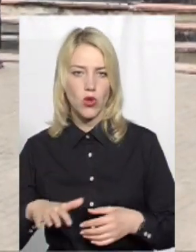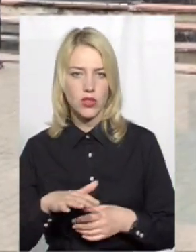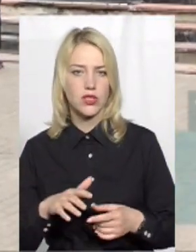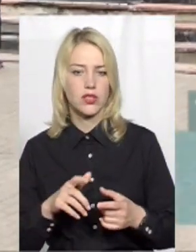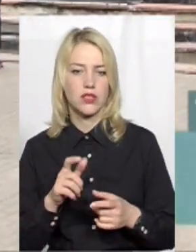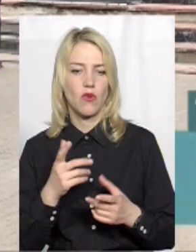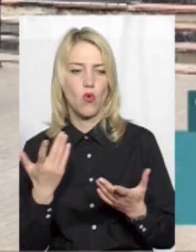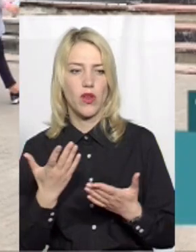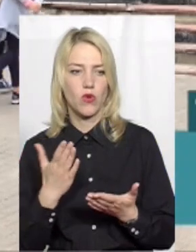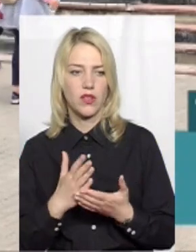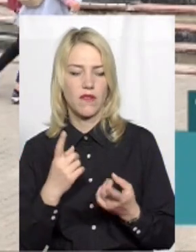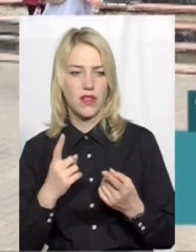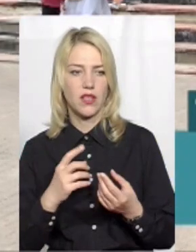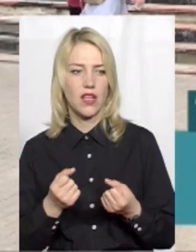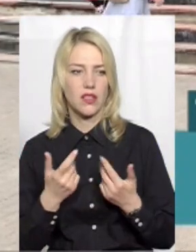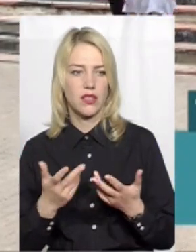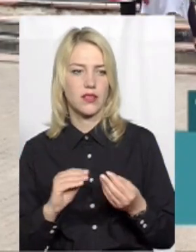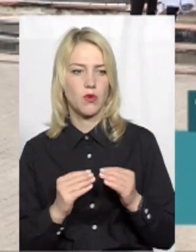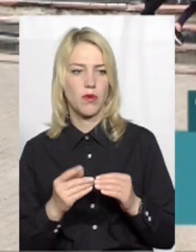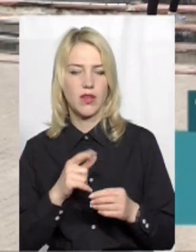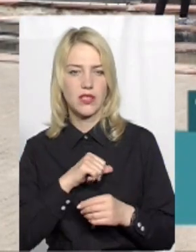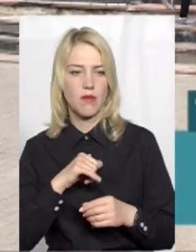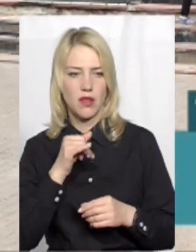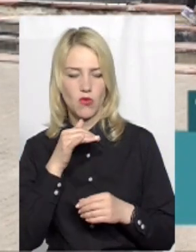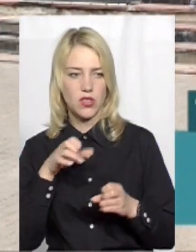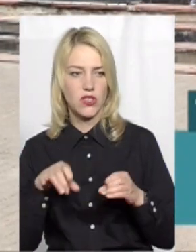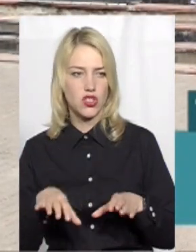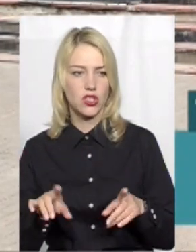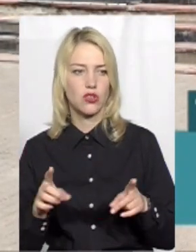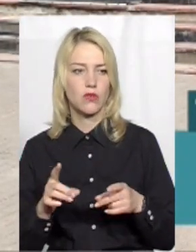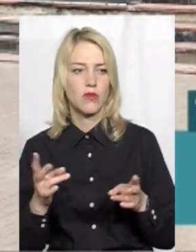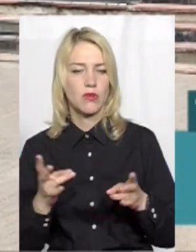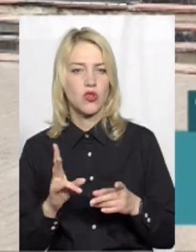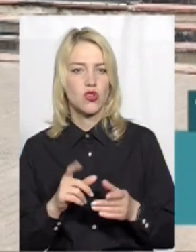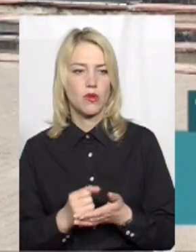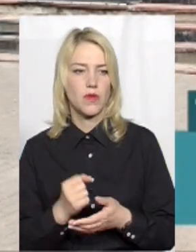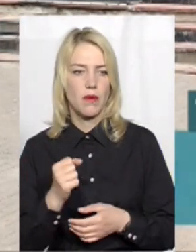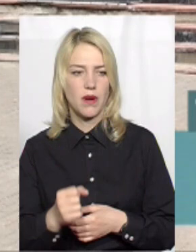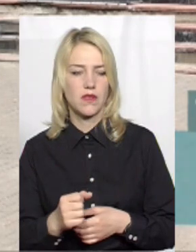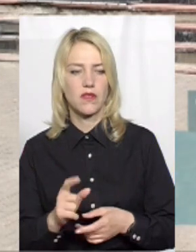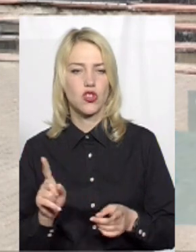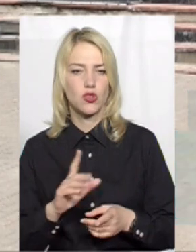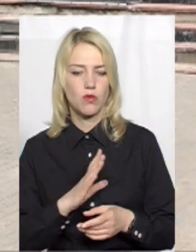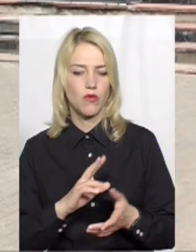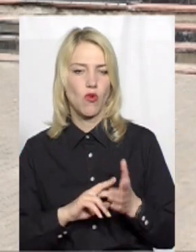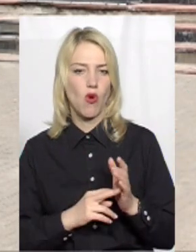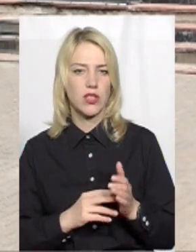кількість проблем, які вона не може сама рішити. Потрібно, щоб хтось її направив, став координатором. І